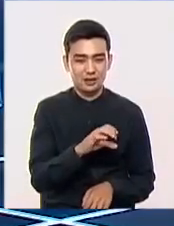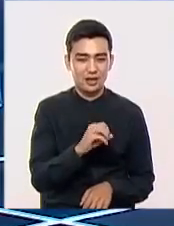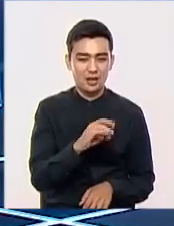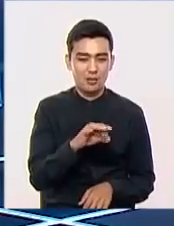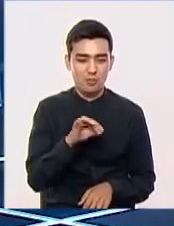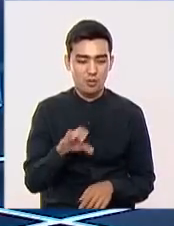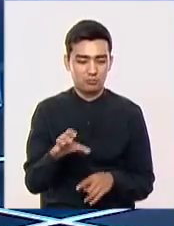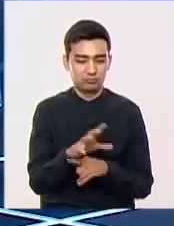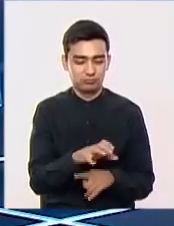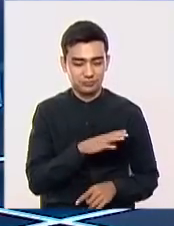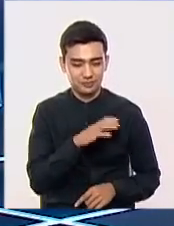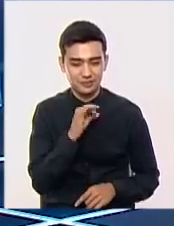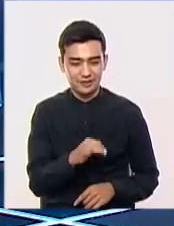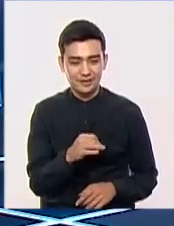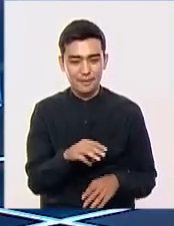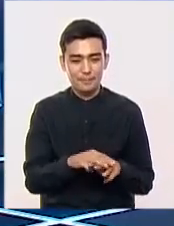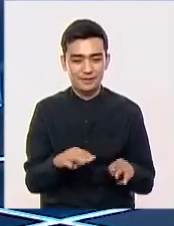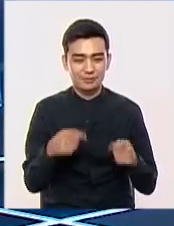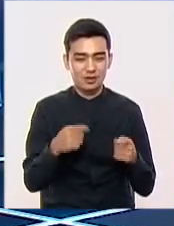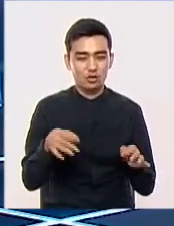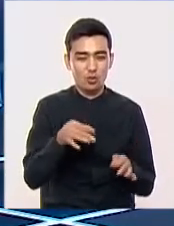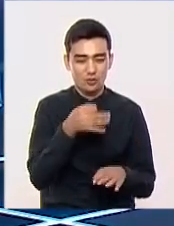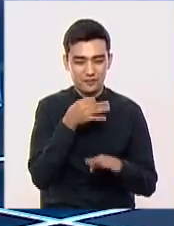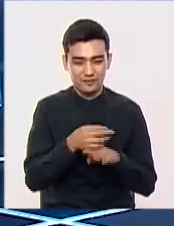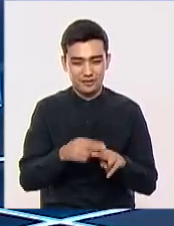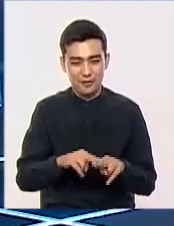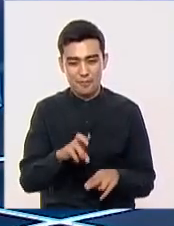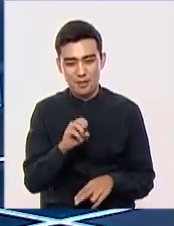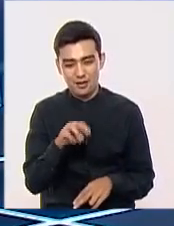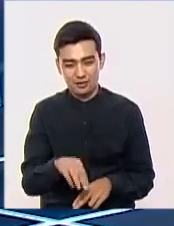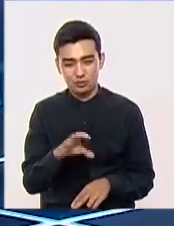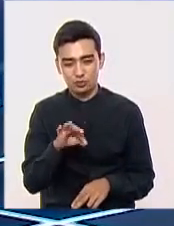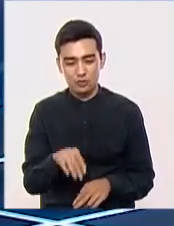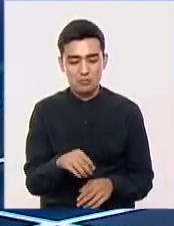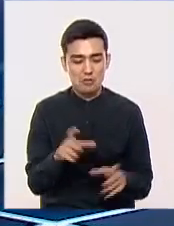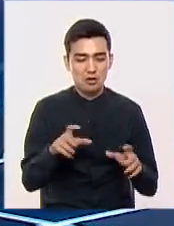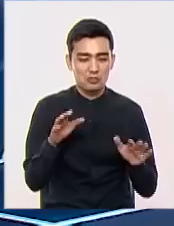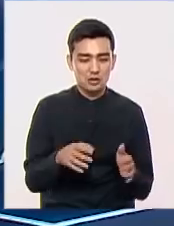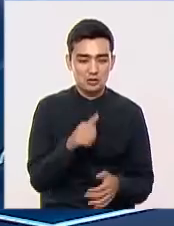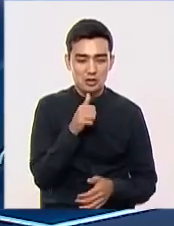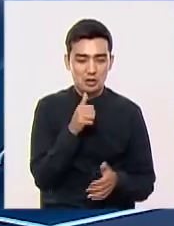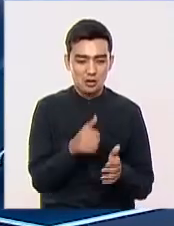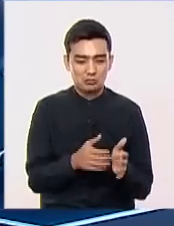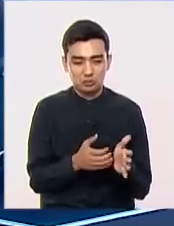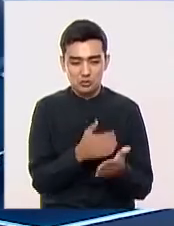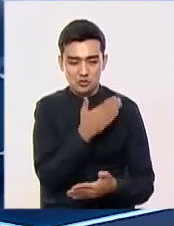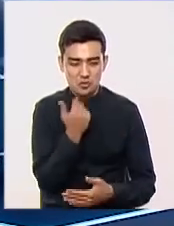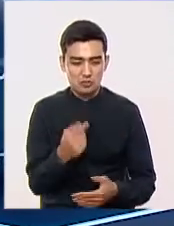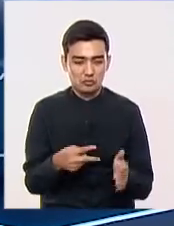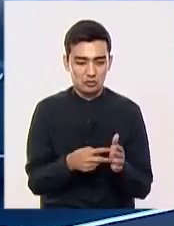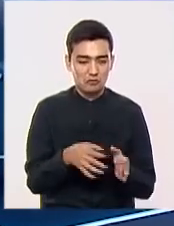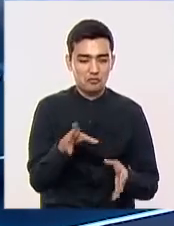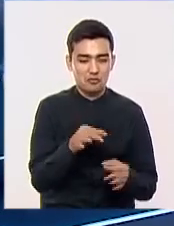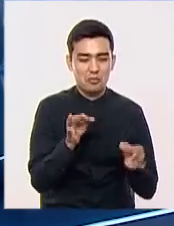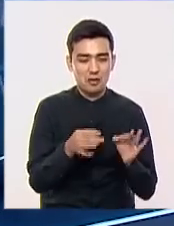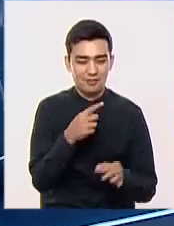жариялады. Бұған дейін сауда министрі Бақыт Султанов дүкендерде қант тапшылығы жоқ, бағасы да тұрақты деп келген болатын. Ал